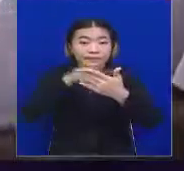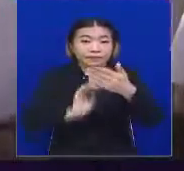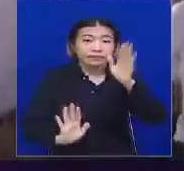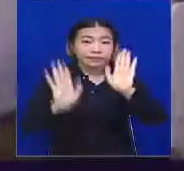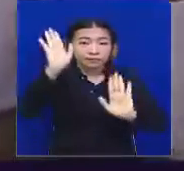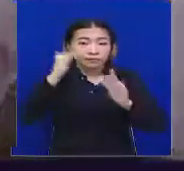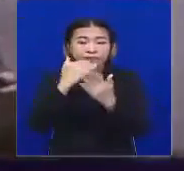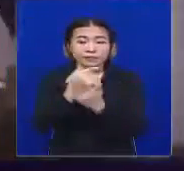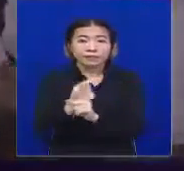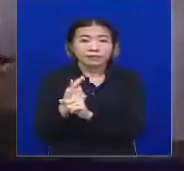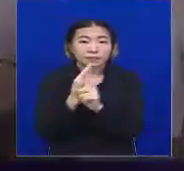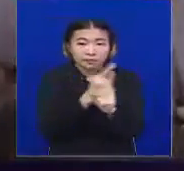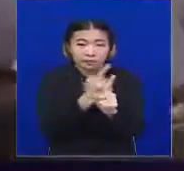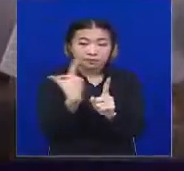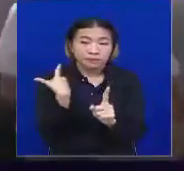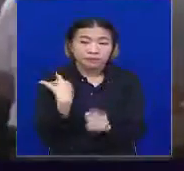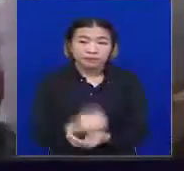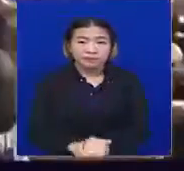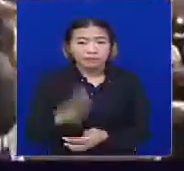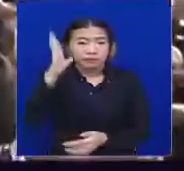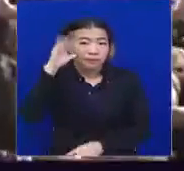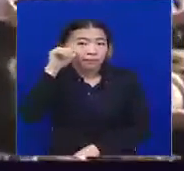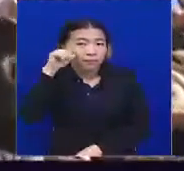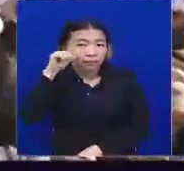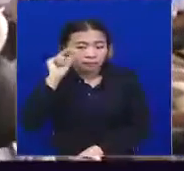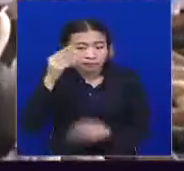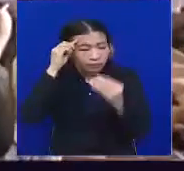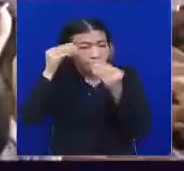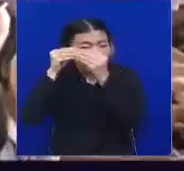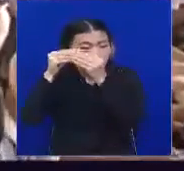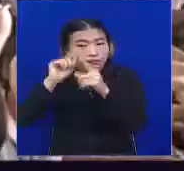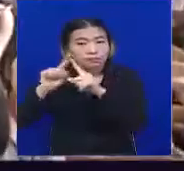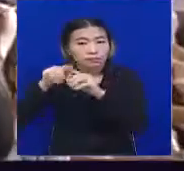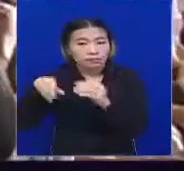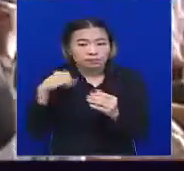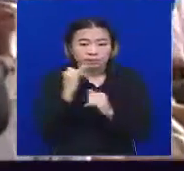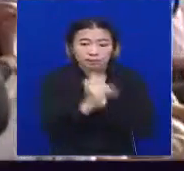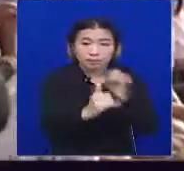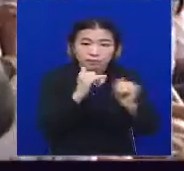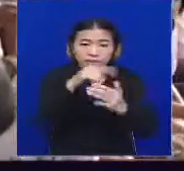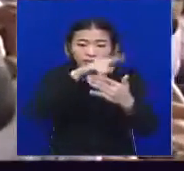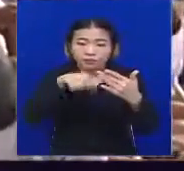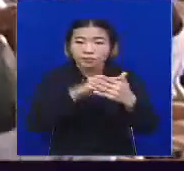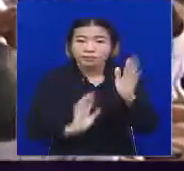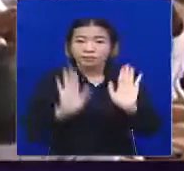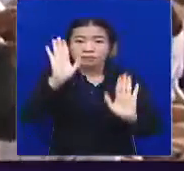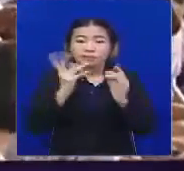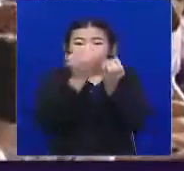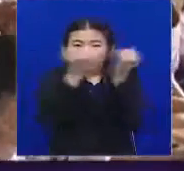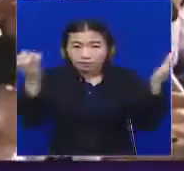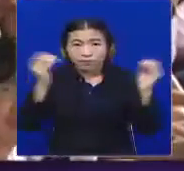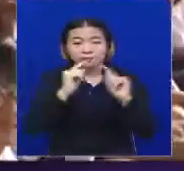นักเรียนไปชี้แจงแก่พ่อแม่ผู้ปกครองให้ไปออกใช้สิทธิ์ใช้เสียงในการลงประชามติร่างรัฐธรรมนูญในวันที่7สิงหาค